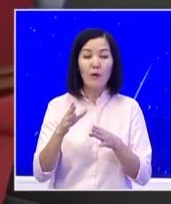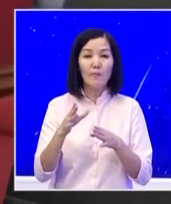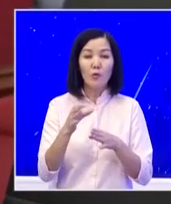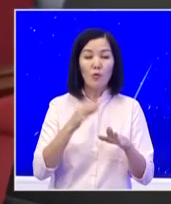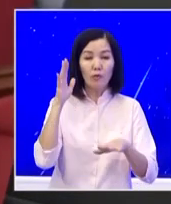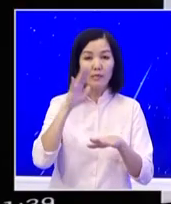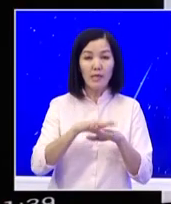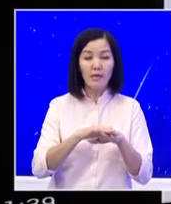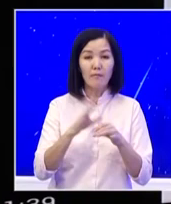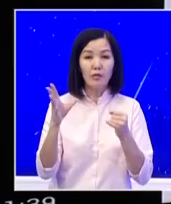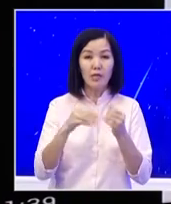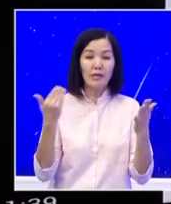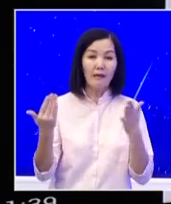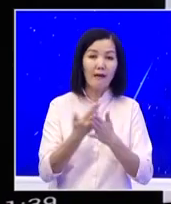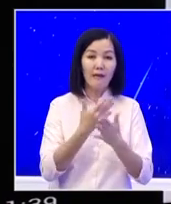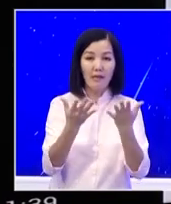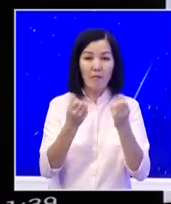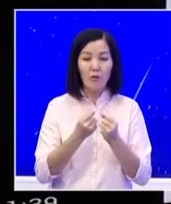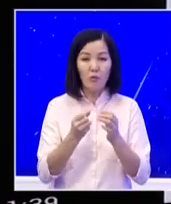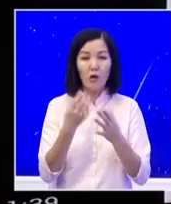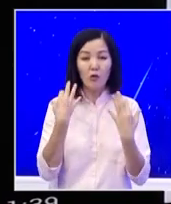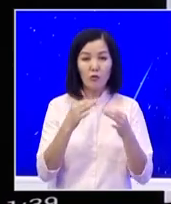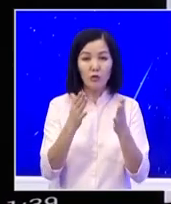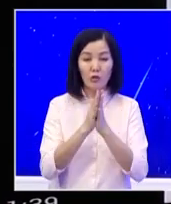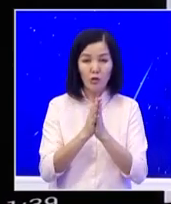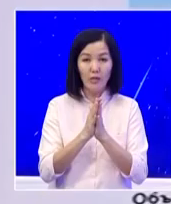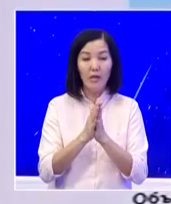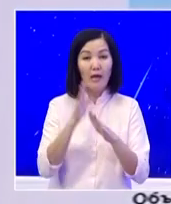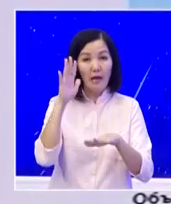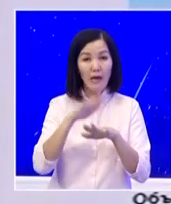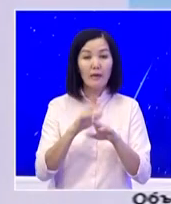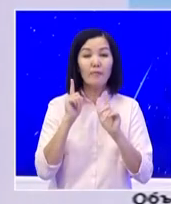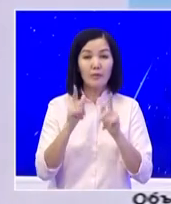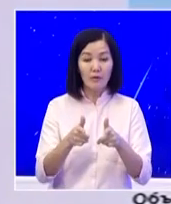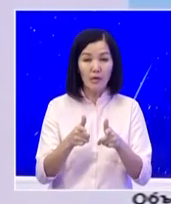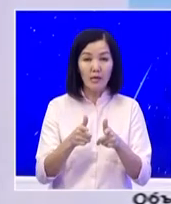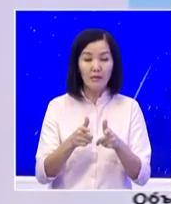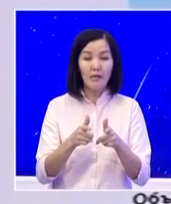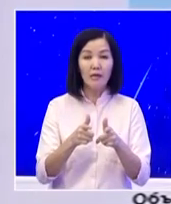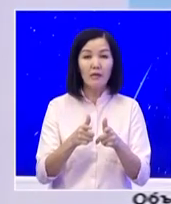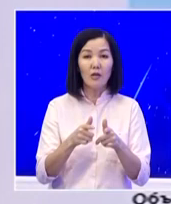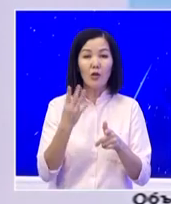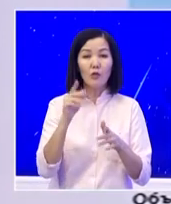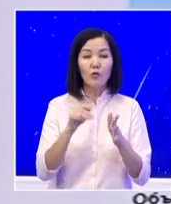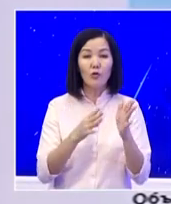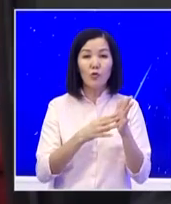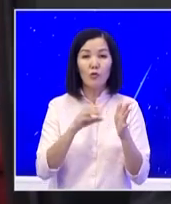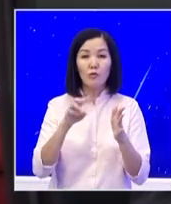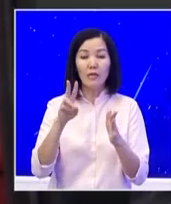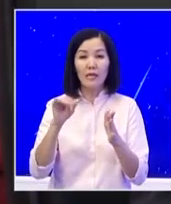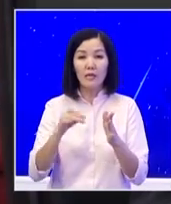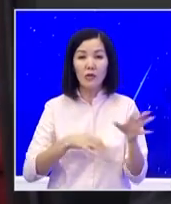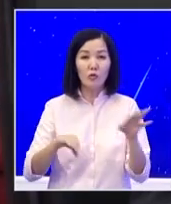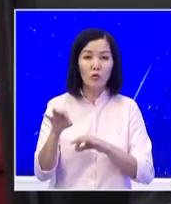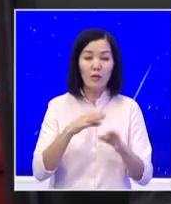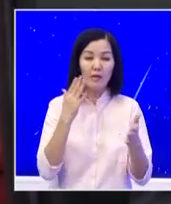Баталовтан осы жерлерді қайтарып алуға рұқсат сұрады. Әкім құптады, өңір инвест портфелінде 4,9 миллиард теңгенің